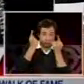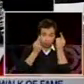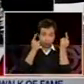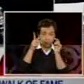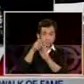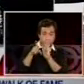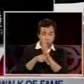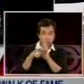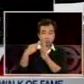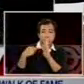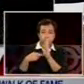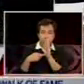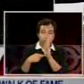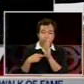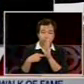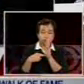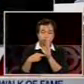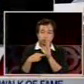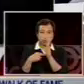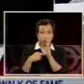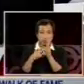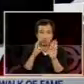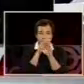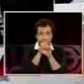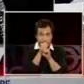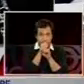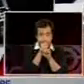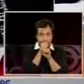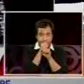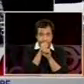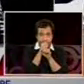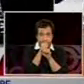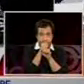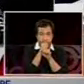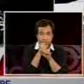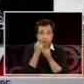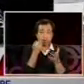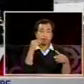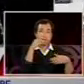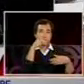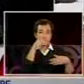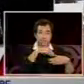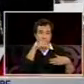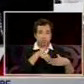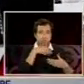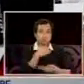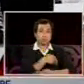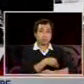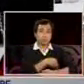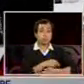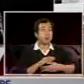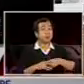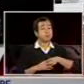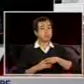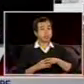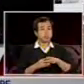of non-disclosure of deposits. Now, hindi ho natin yung... Wala